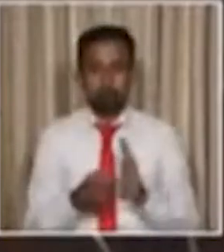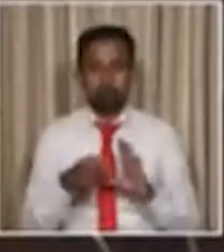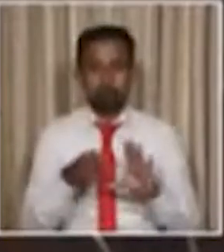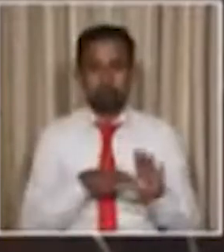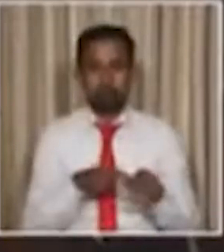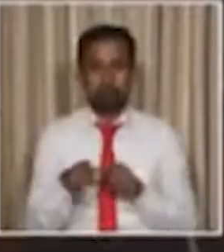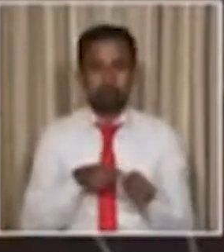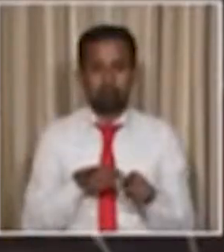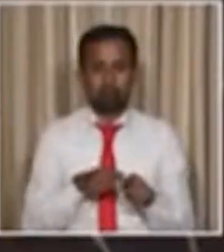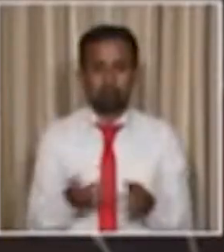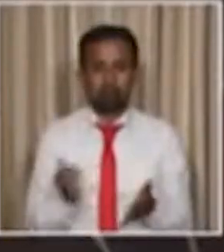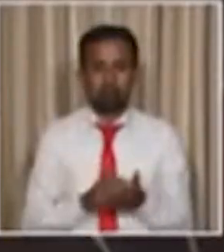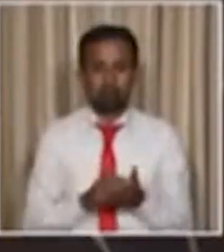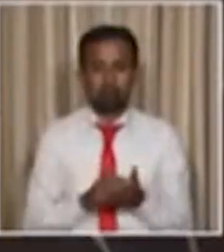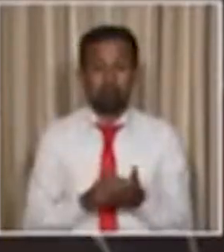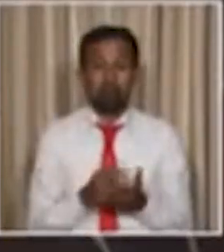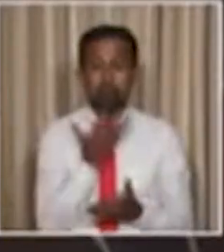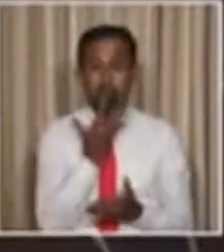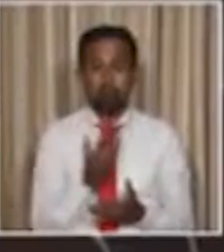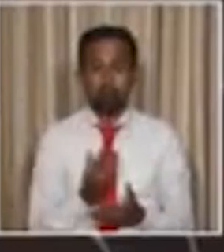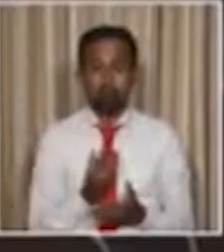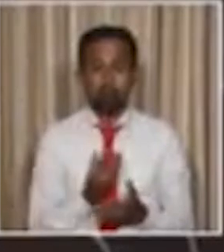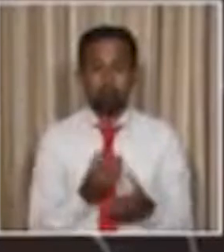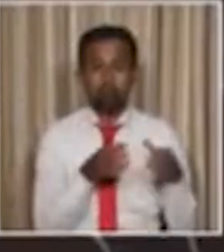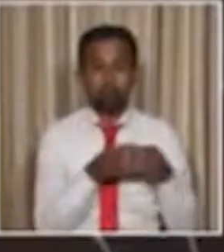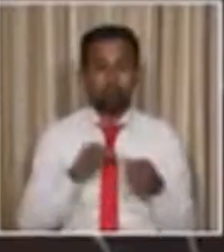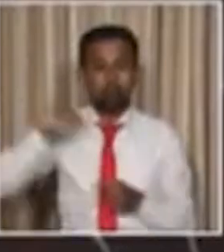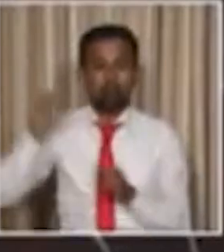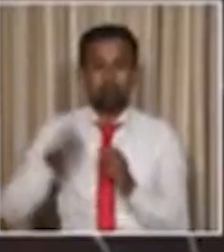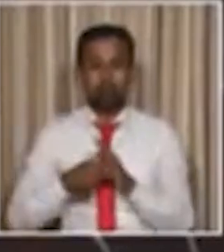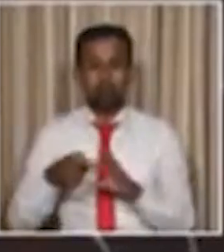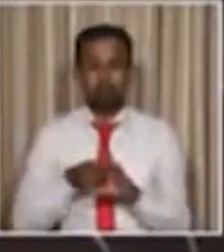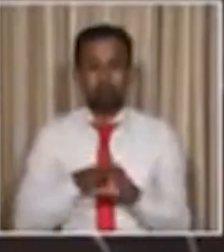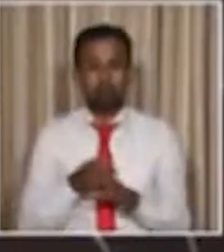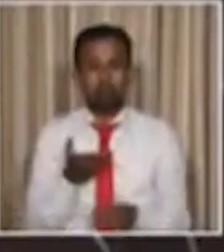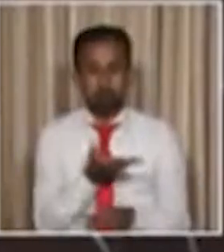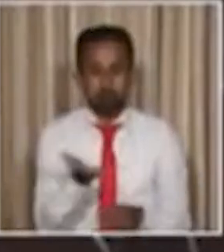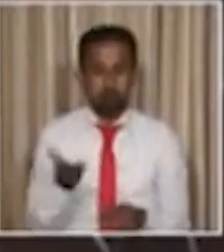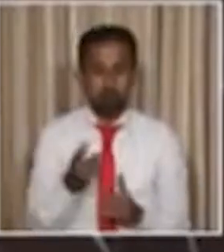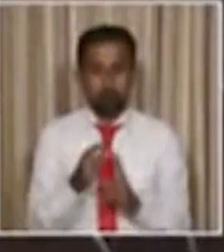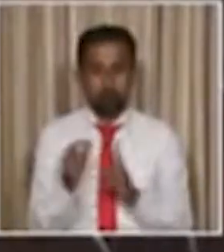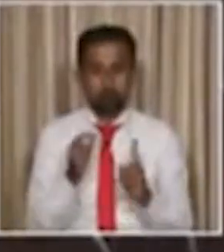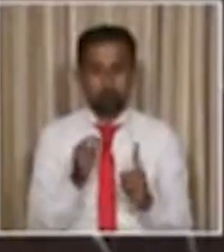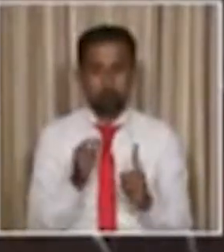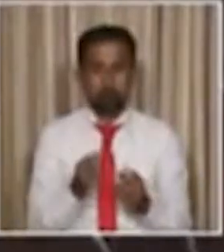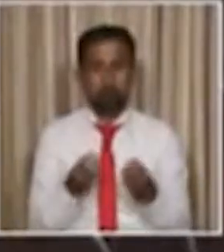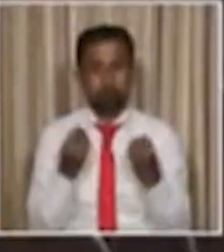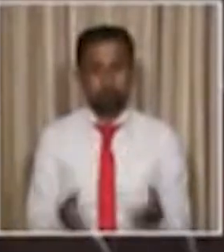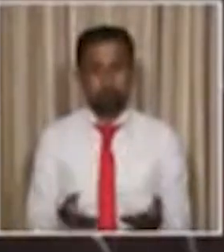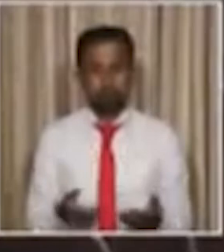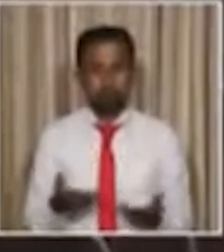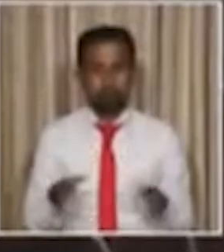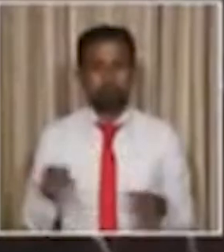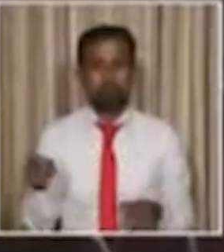ප්‍රයත්නයක් යලි බමුණු කුලයක් රජ කරවීමට දරූ ප්‍රයත්නයක් මේ ගරු පාර්ලිමේන්තුව පරාජයට පත් කරපු